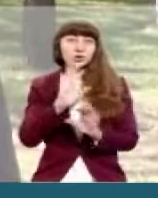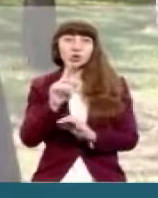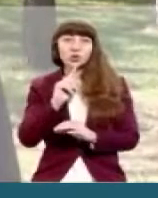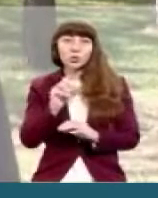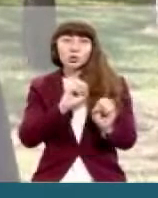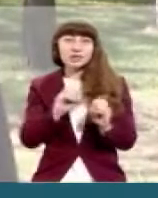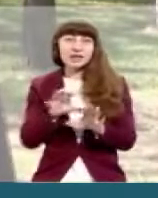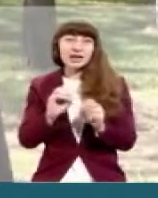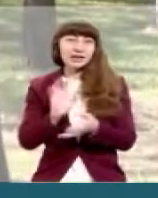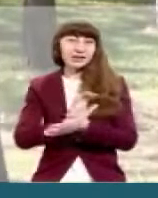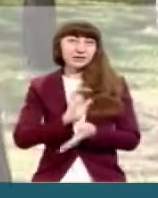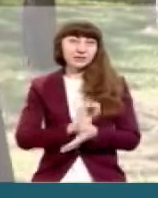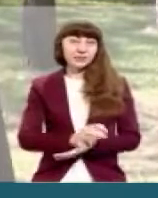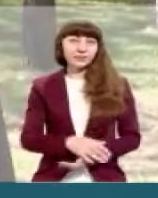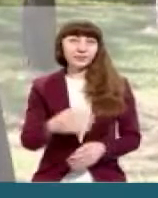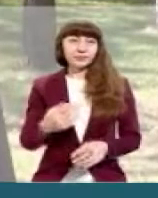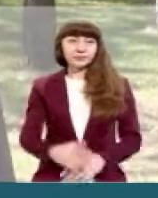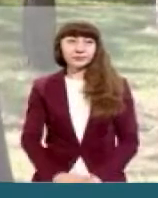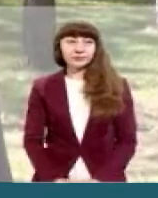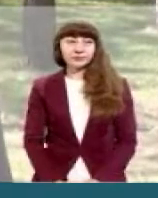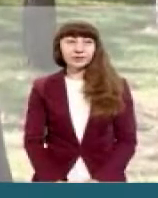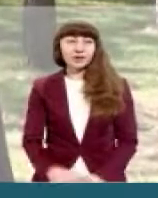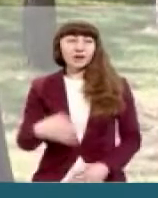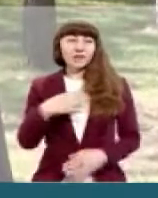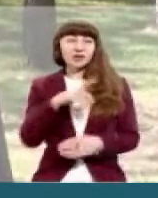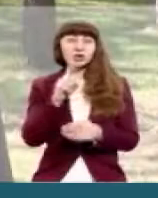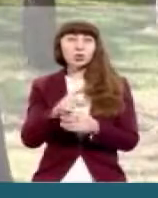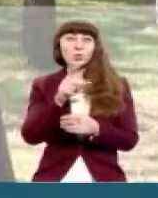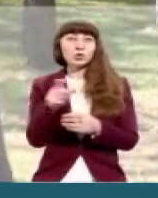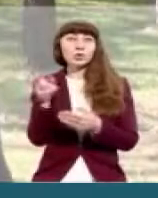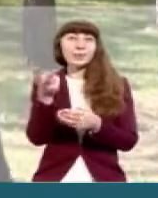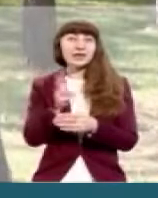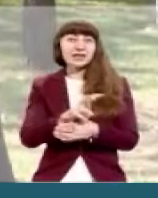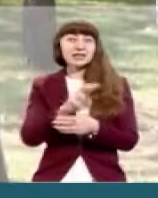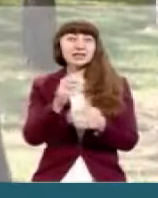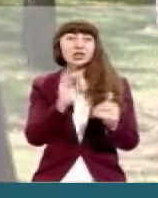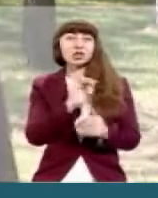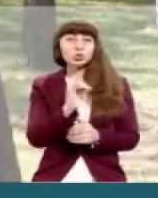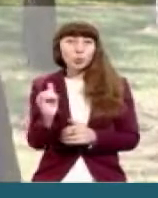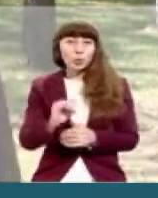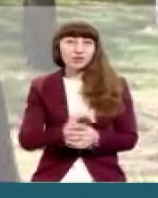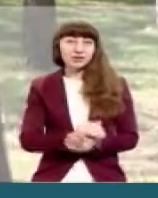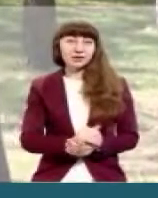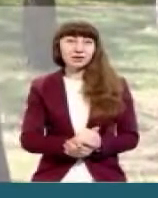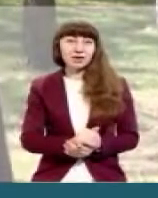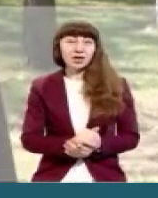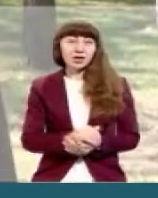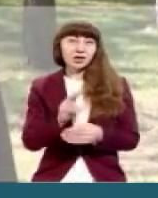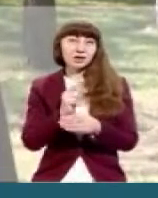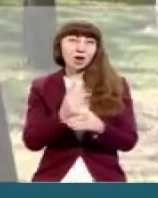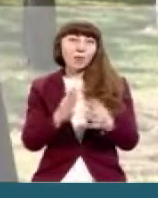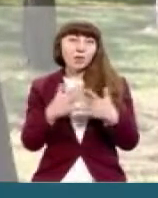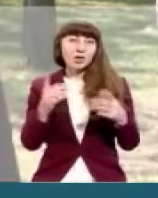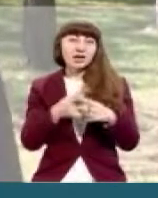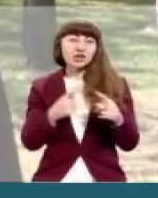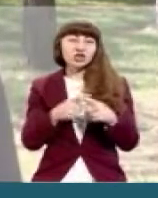есть очень важно чтоб люди которые приходили на субботник они понимали не только для того чтобы браться тут более воспитательная часть